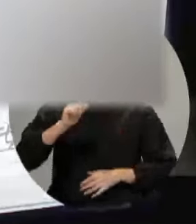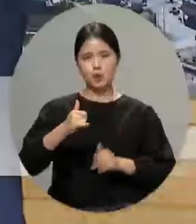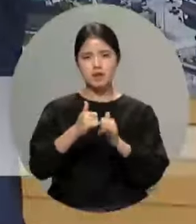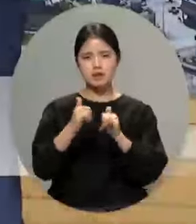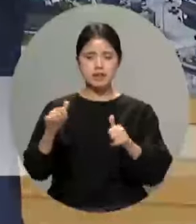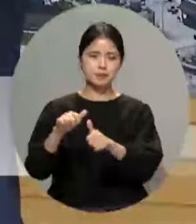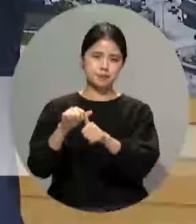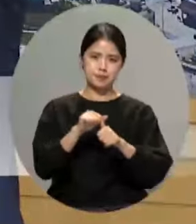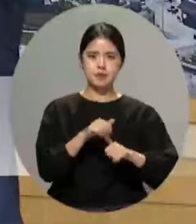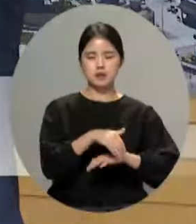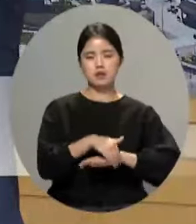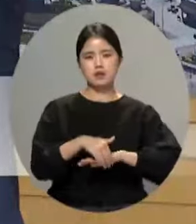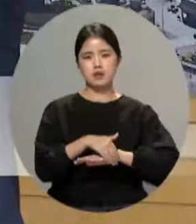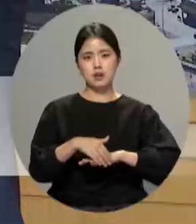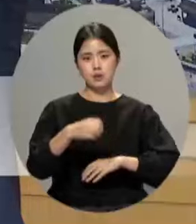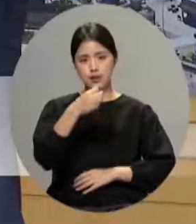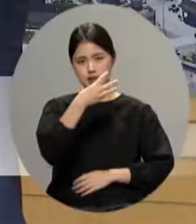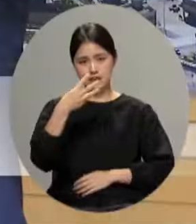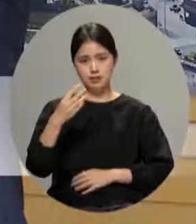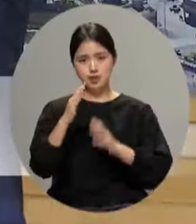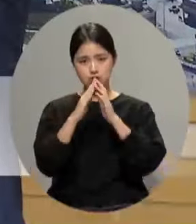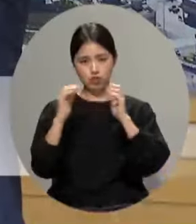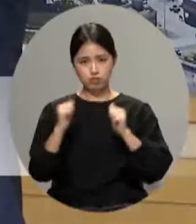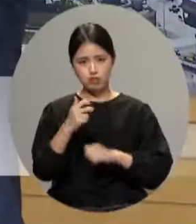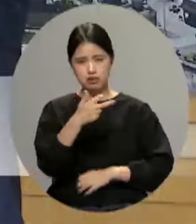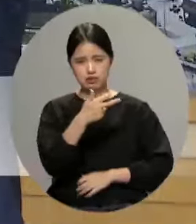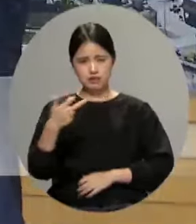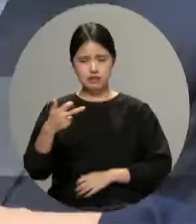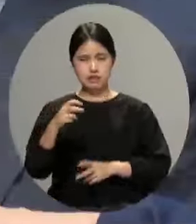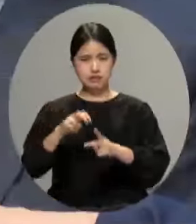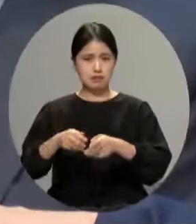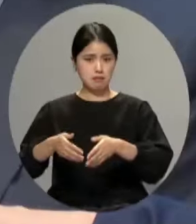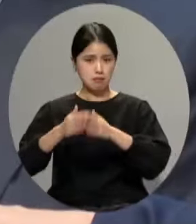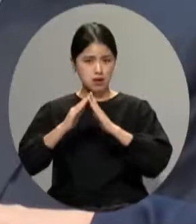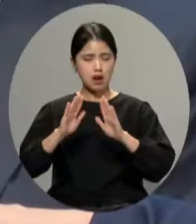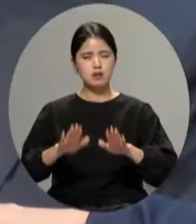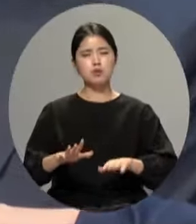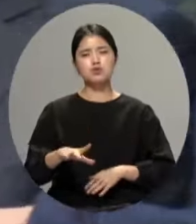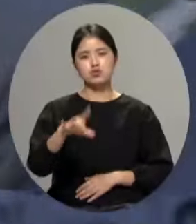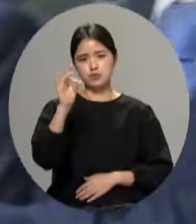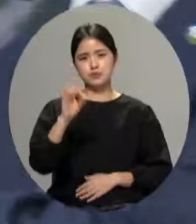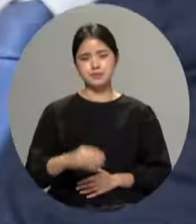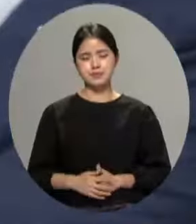고용할 계획입니다. 삼성이 전북에 대규모 사업장을 조성하는 것은 이번이 처음입니다.